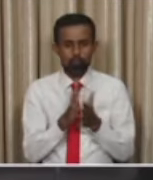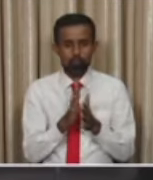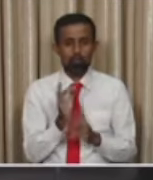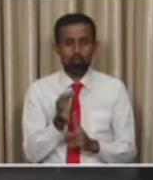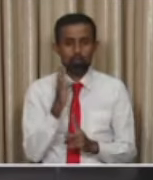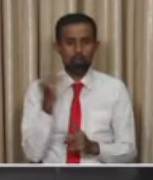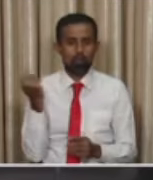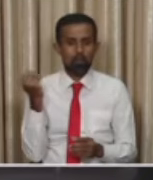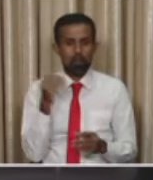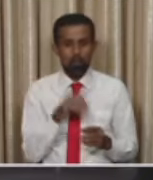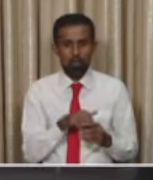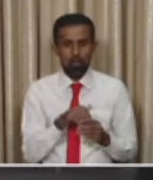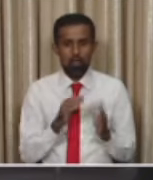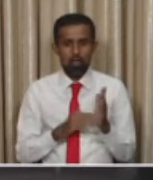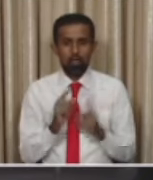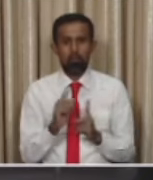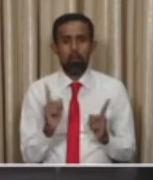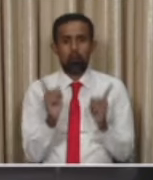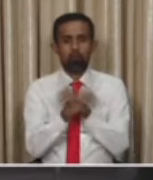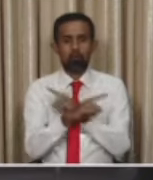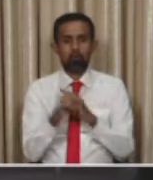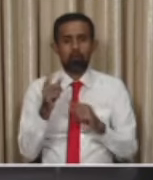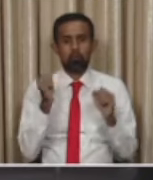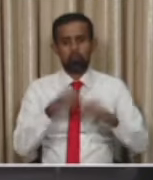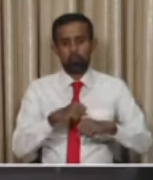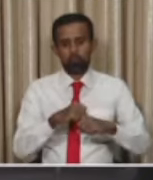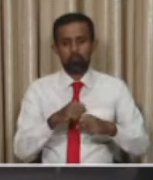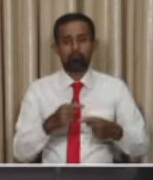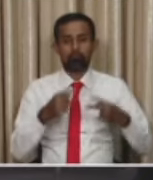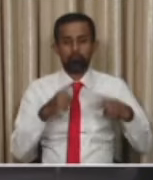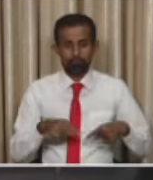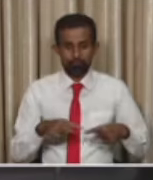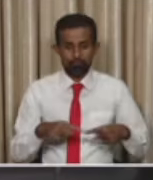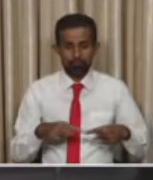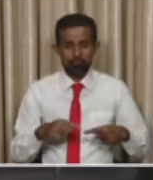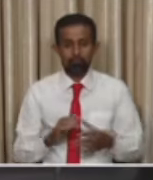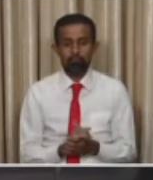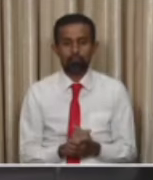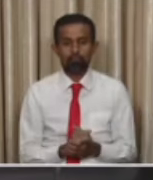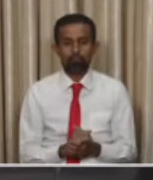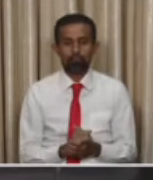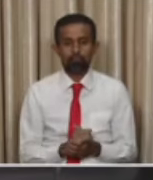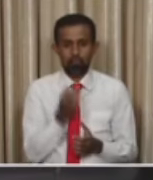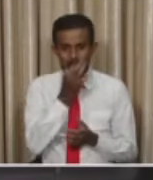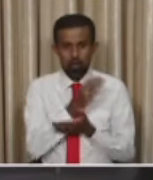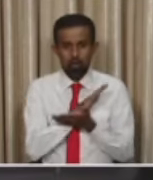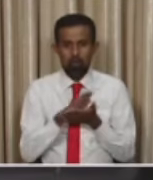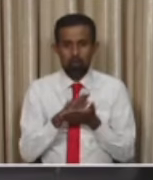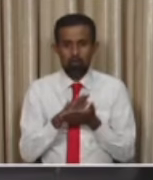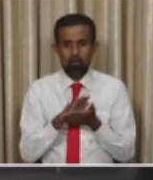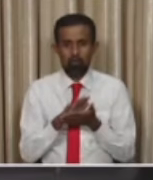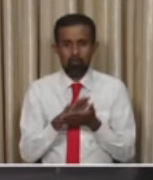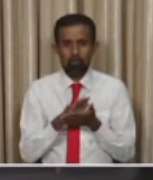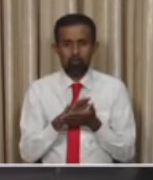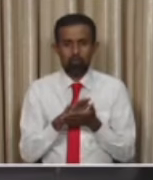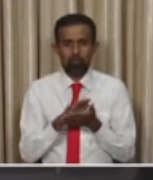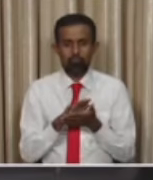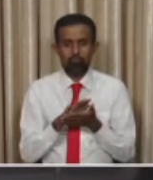ජනාධිපතිවරයා ඒ ඇමතිවරයා අයින් වෙනකොට ඒක කඩාකප්පල් වෙලා. ඊට පස්සේ එනවා හම්බන්තොට මොකද්ද